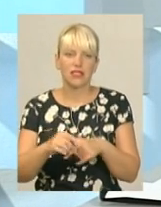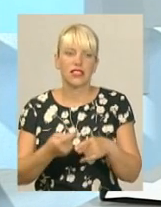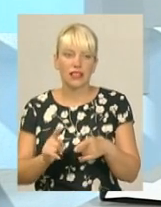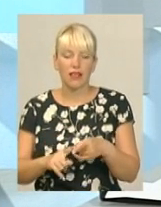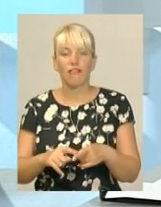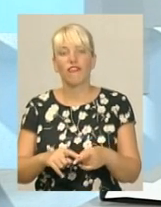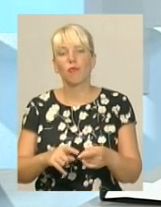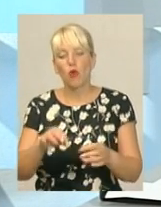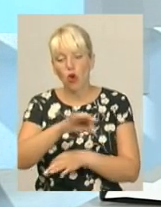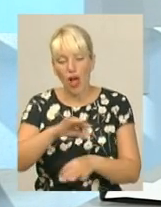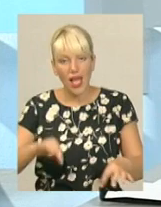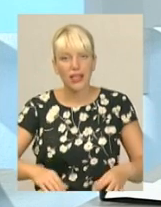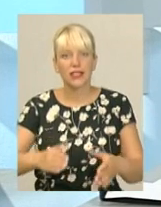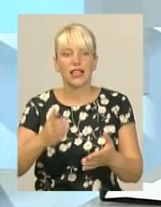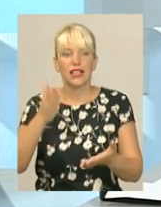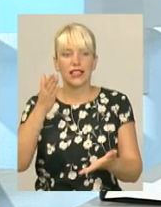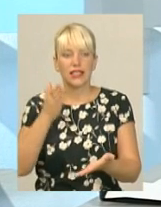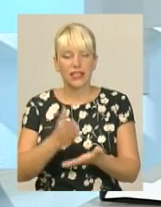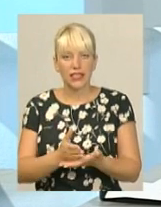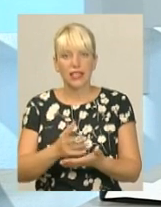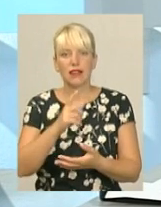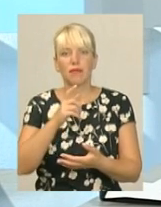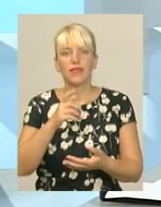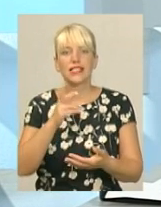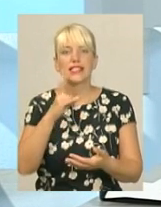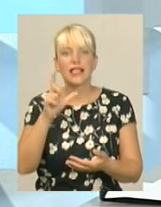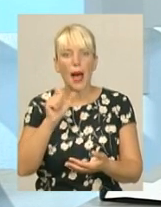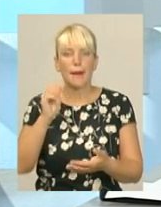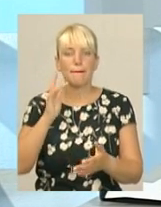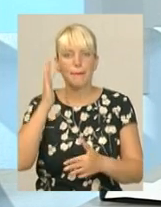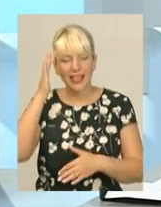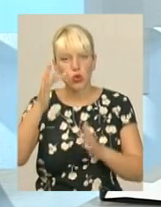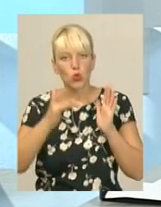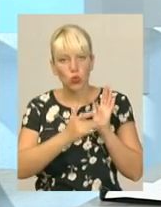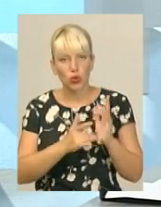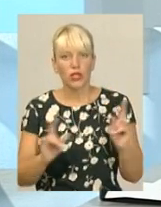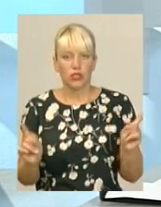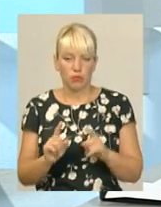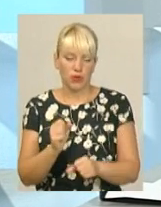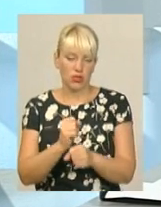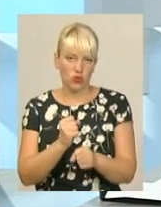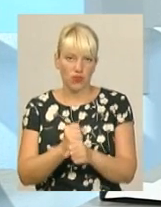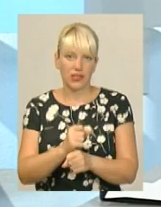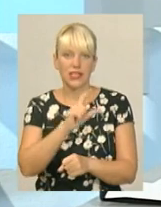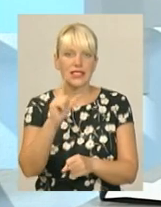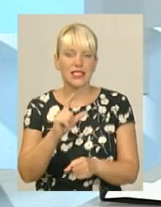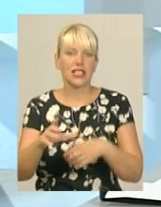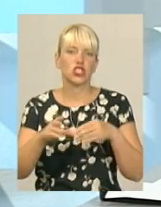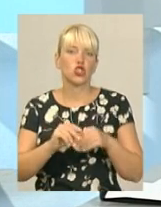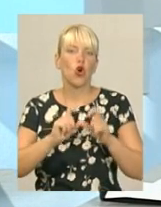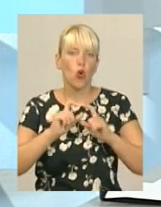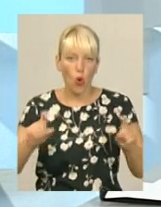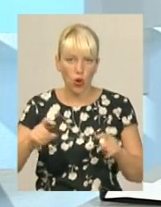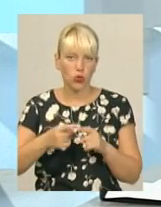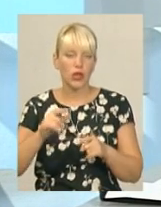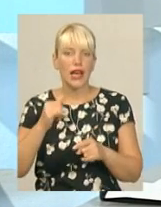проєкт має за мету починати працювати саме з школи. Другий проєкт,